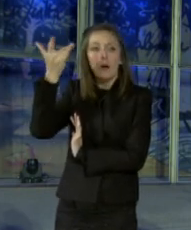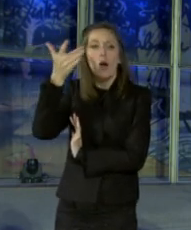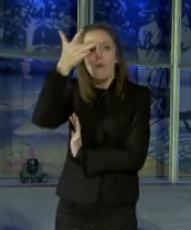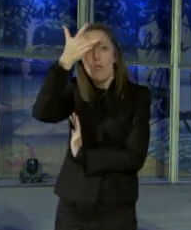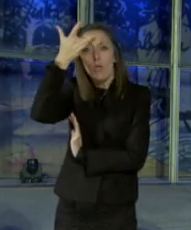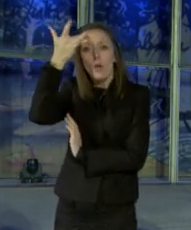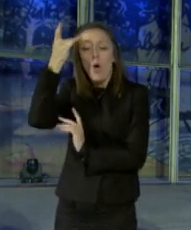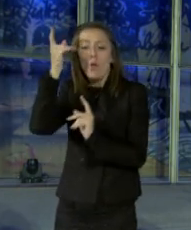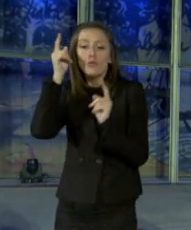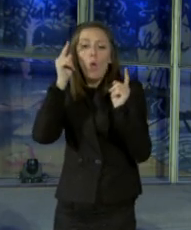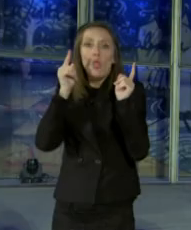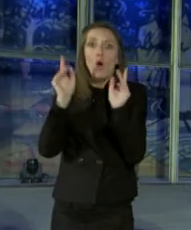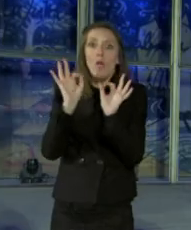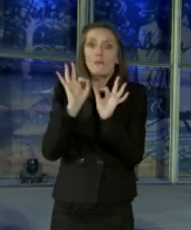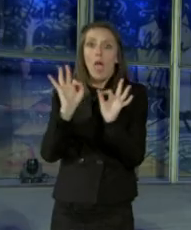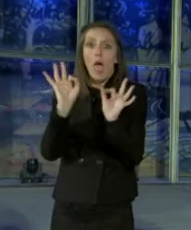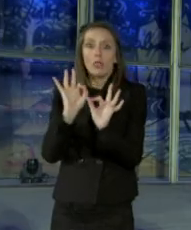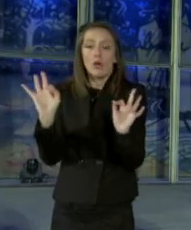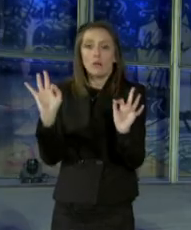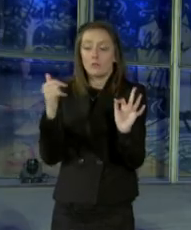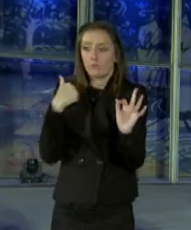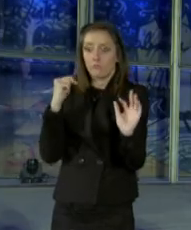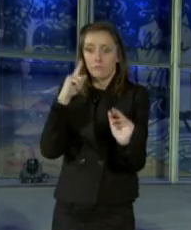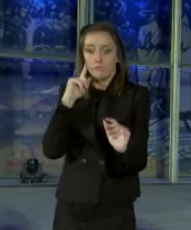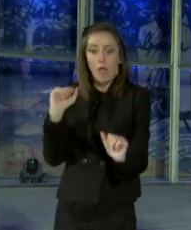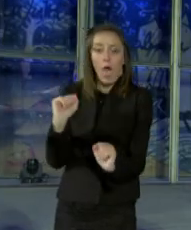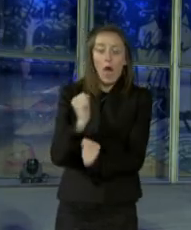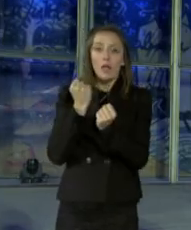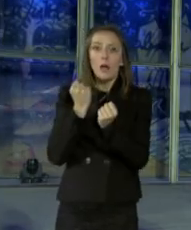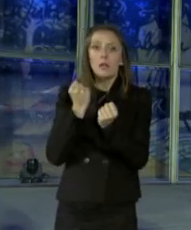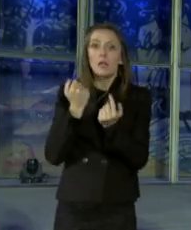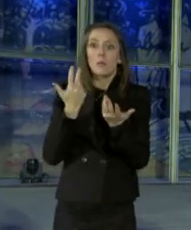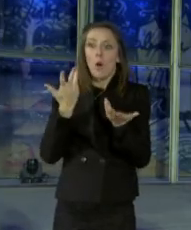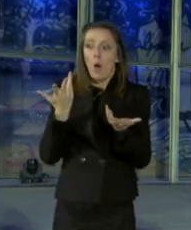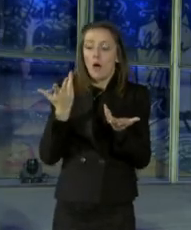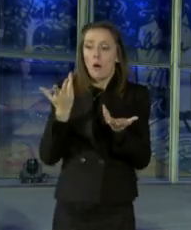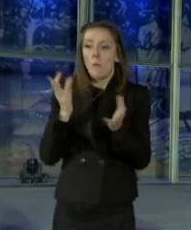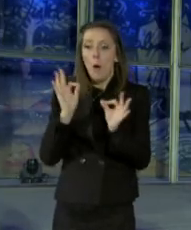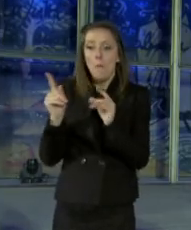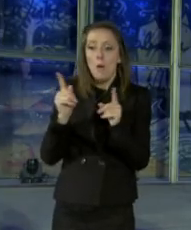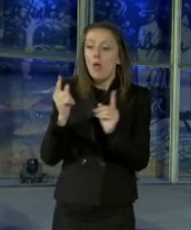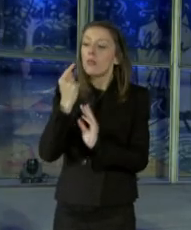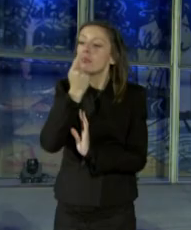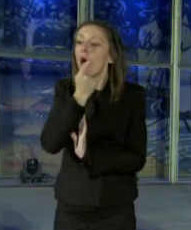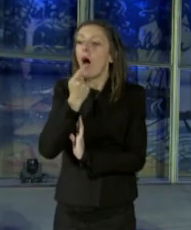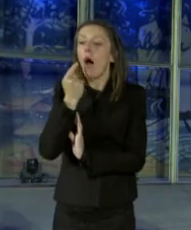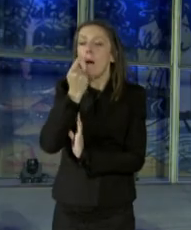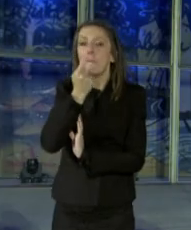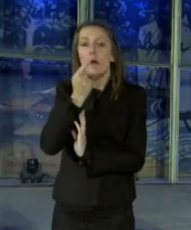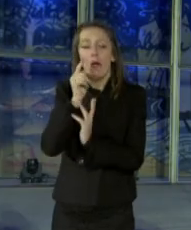sudore freddo mi spaventai però quando vidi che le sue labbra